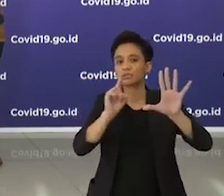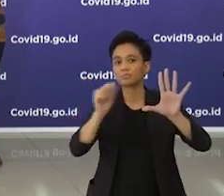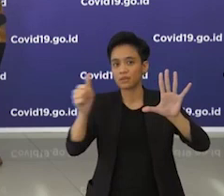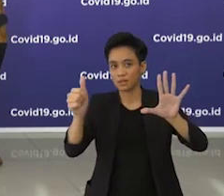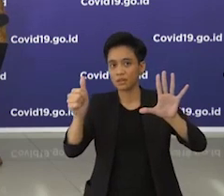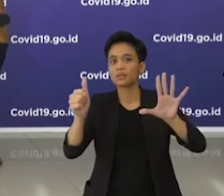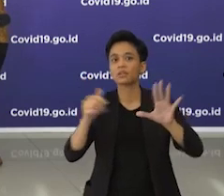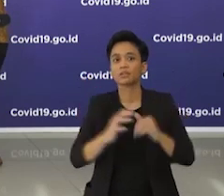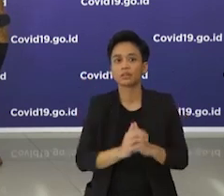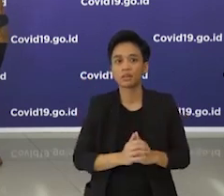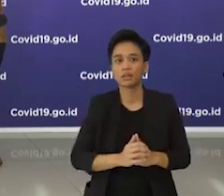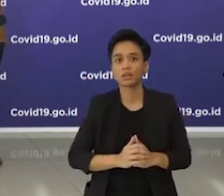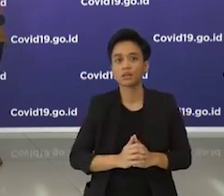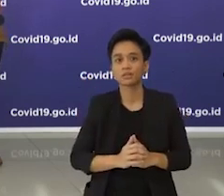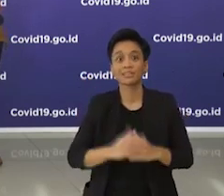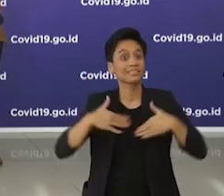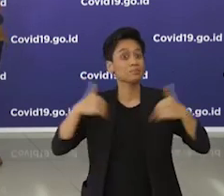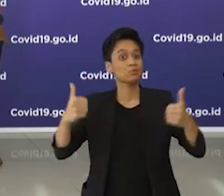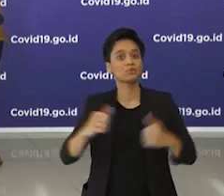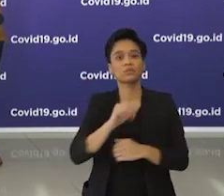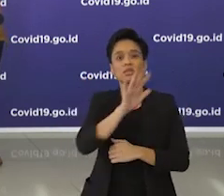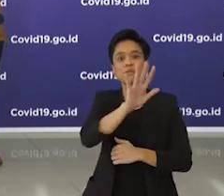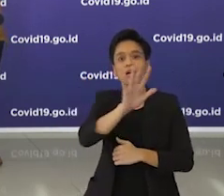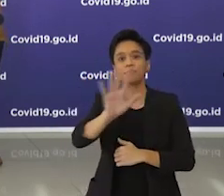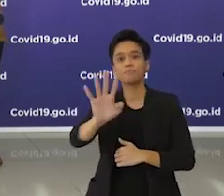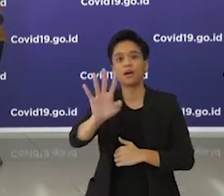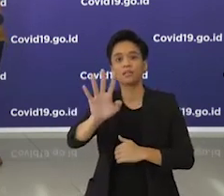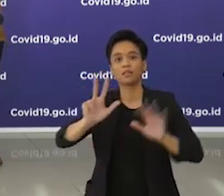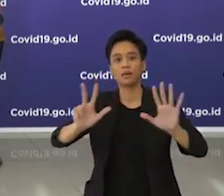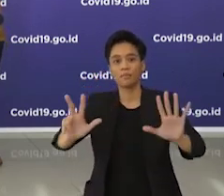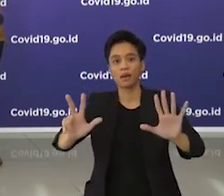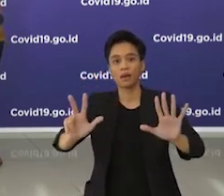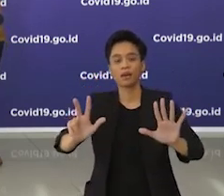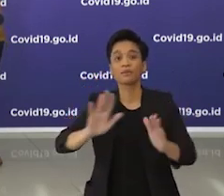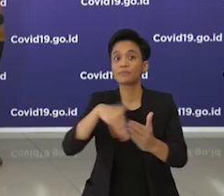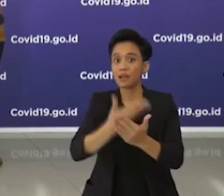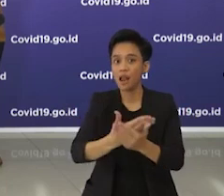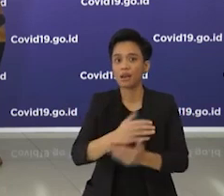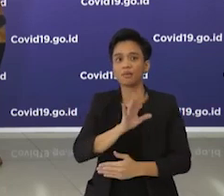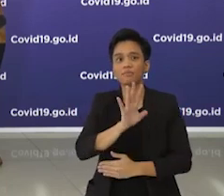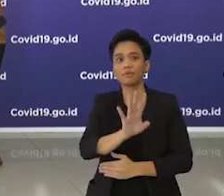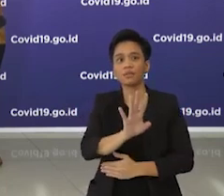kasus sembuh 548 orang kasus meninggal